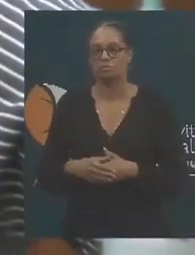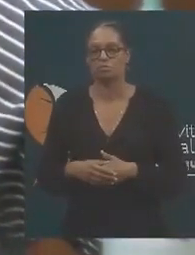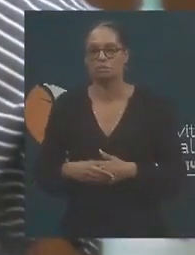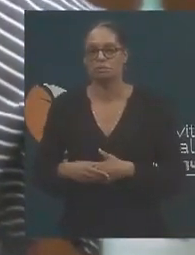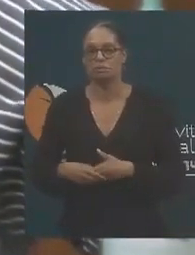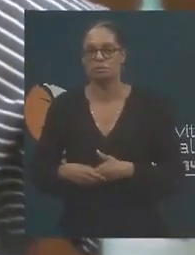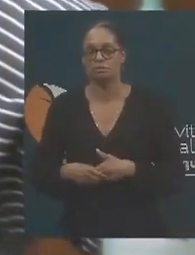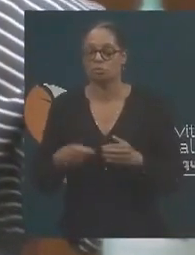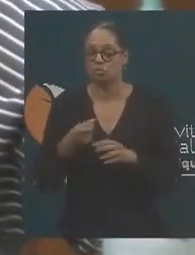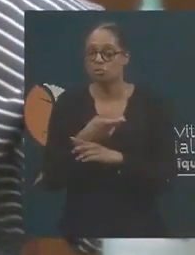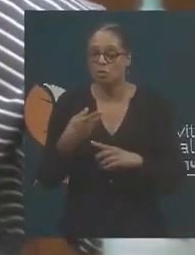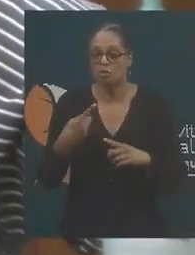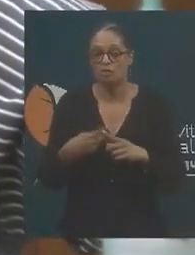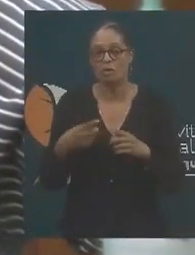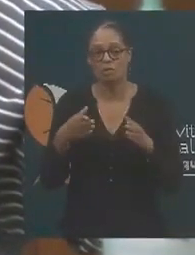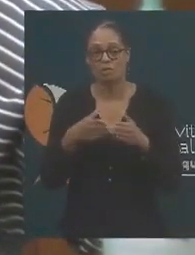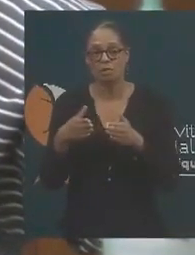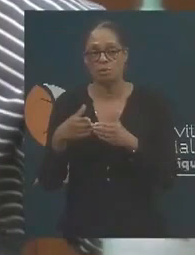à plusieurs reprises